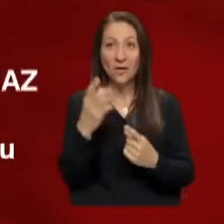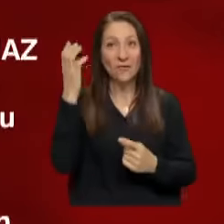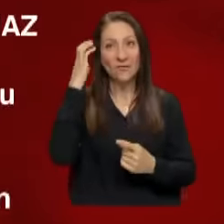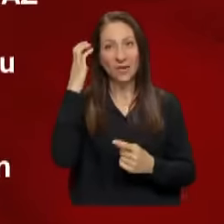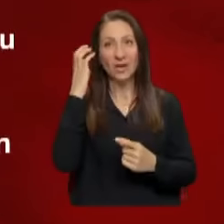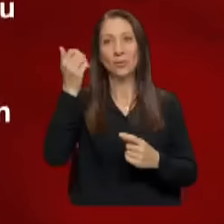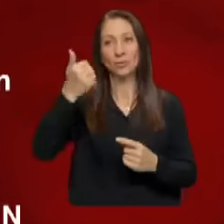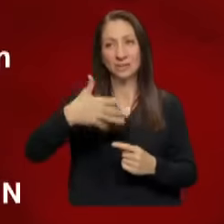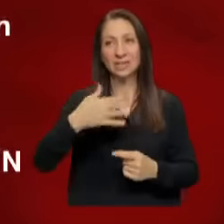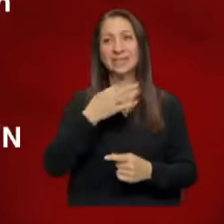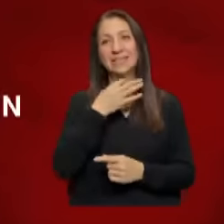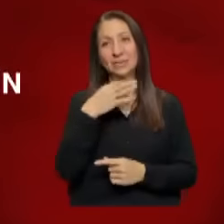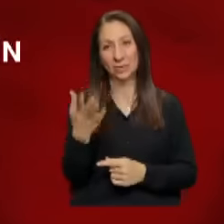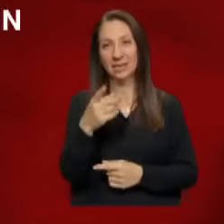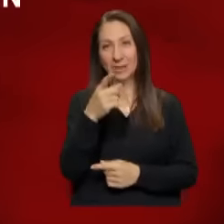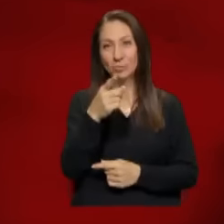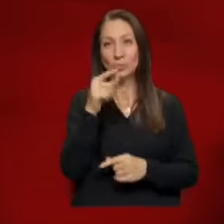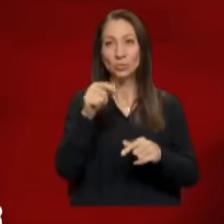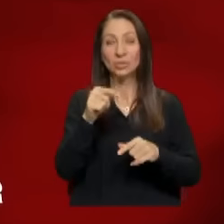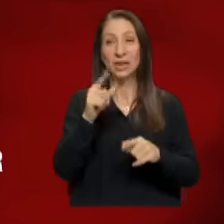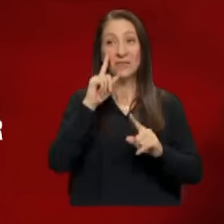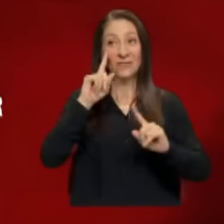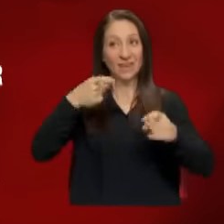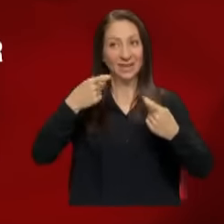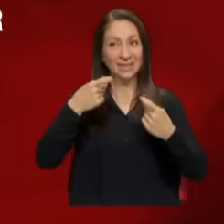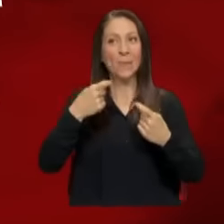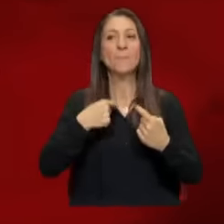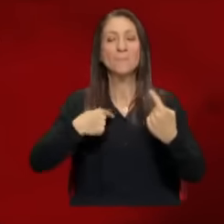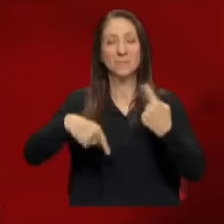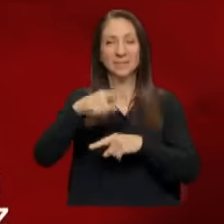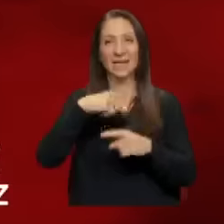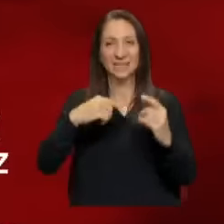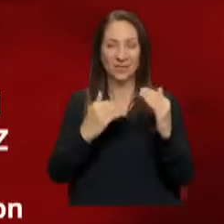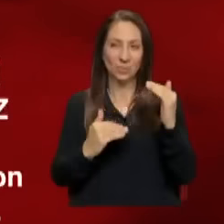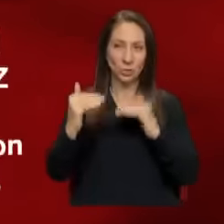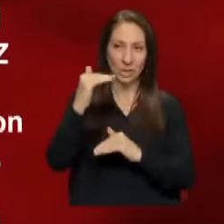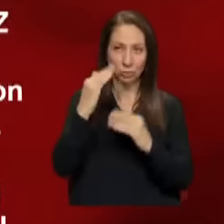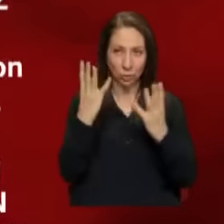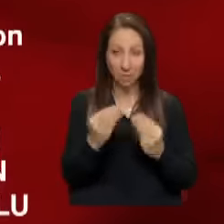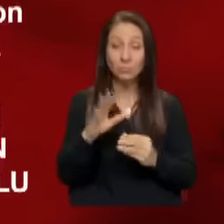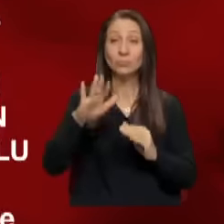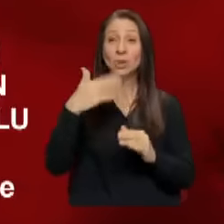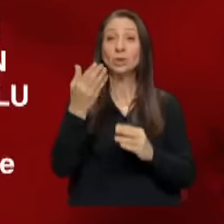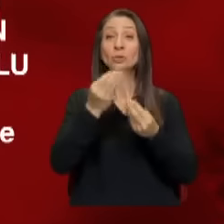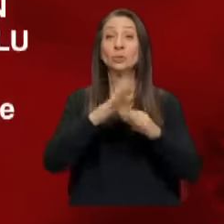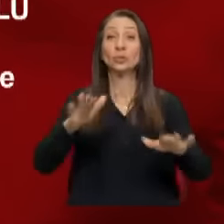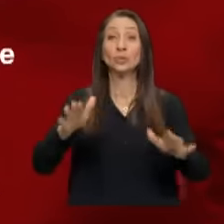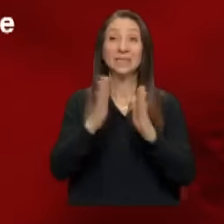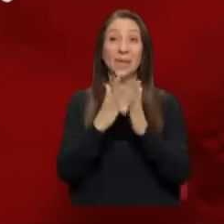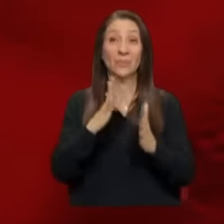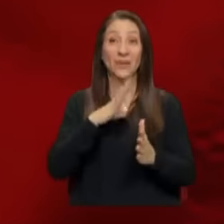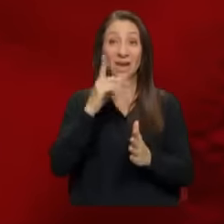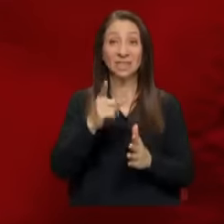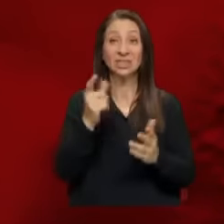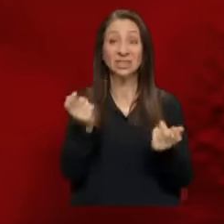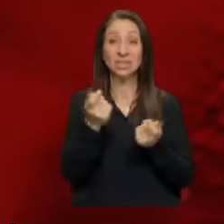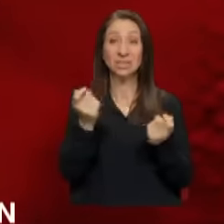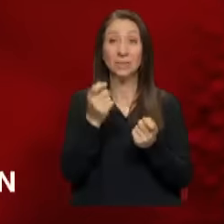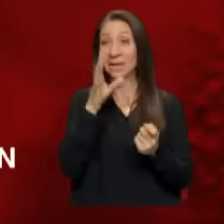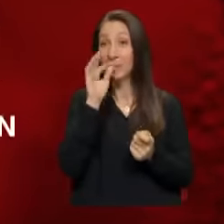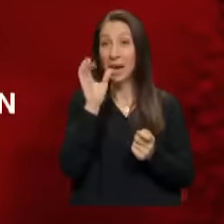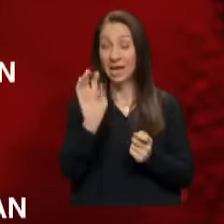Vakfa yöneticilerine teşekkür ediyorum ve buradaki farkındalığı bizler de yükseltmiş olalım. Sonra çocuklarımıza kitaplar var. Çalışma